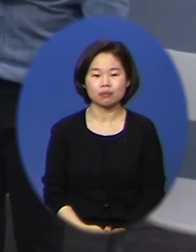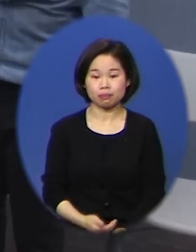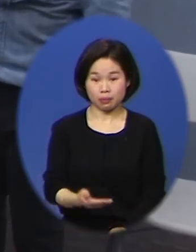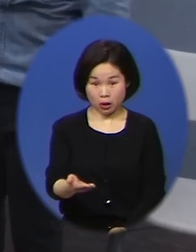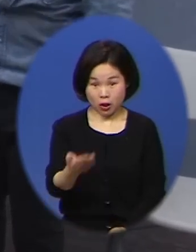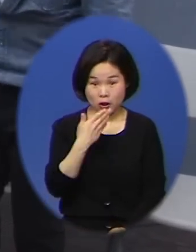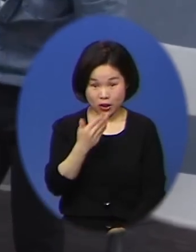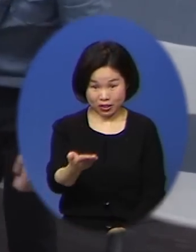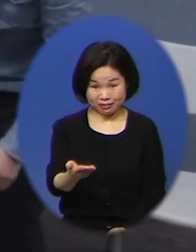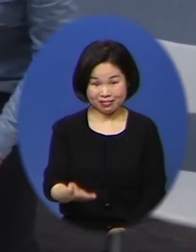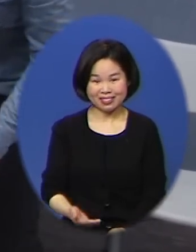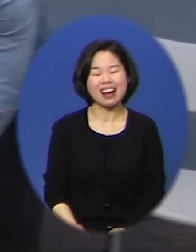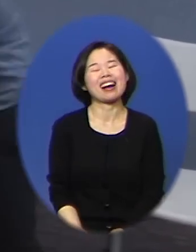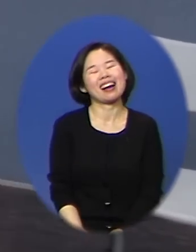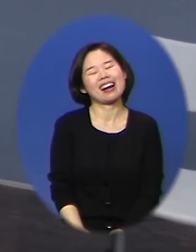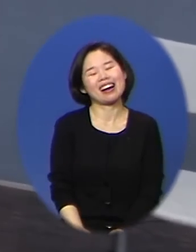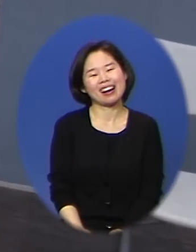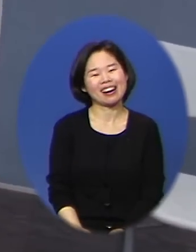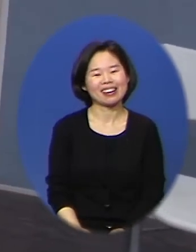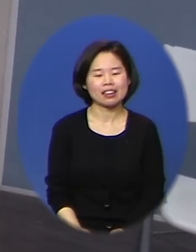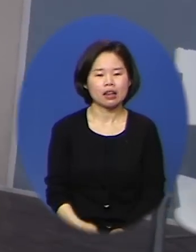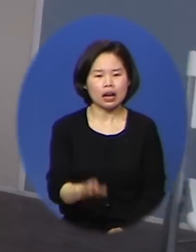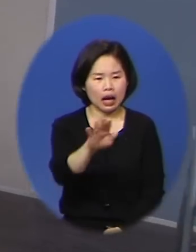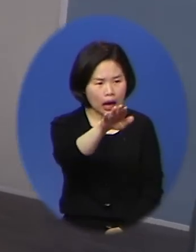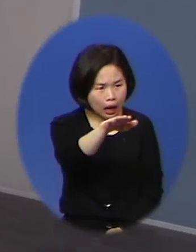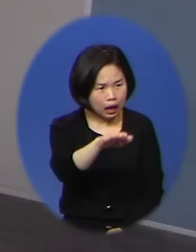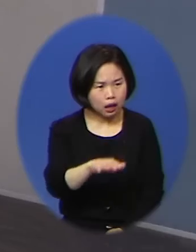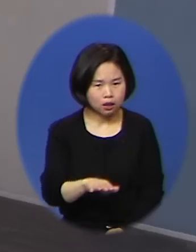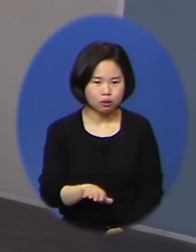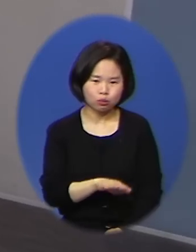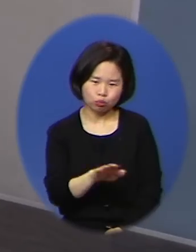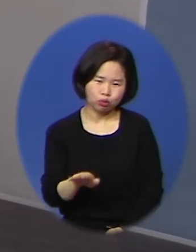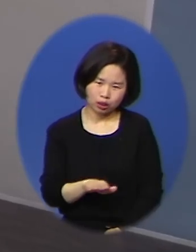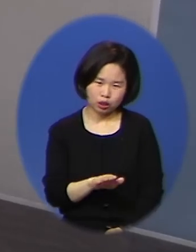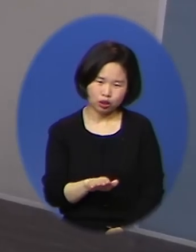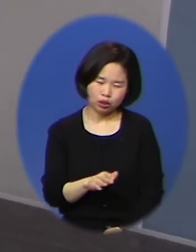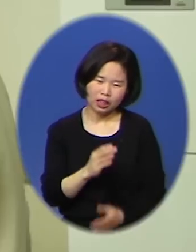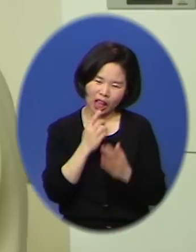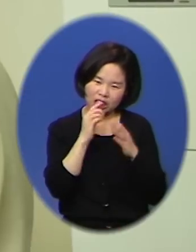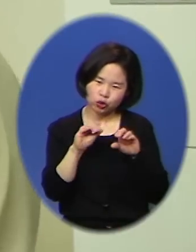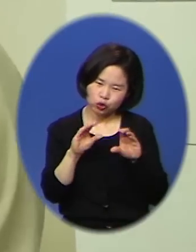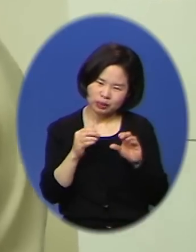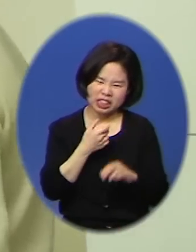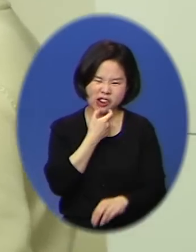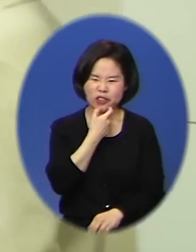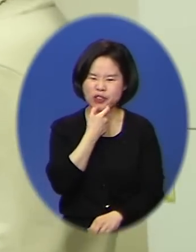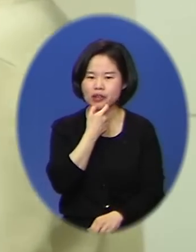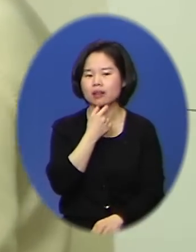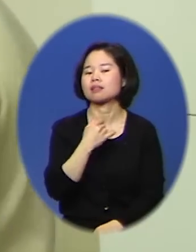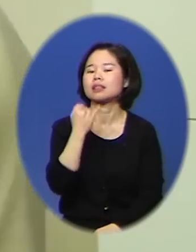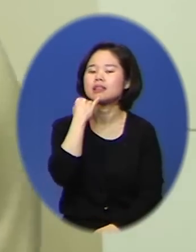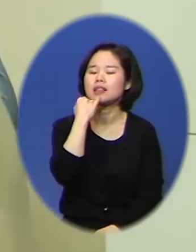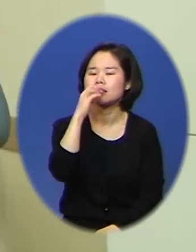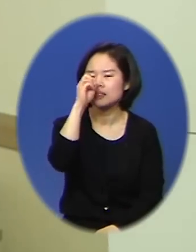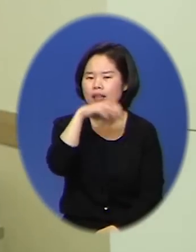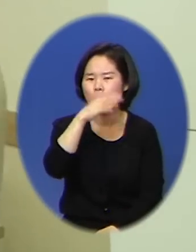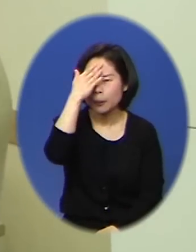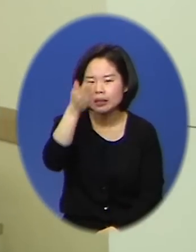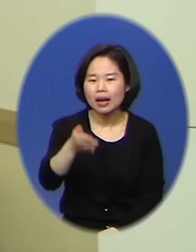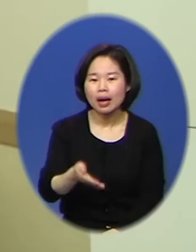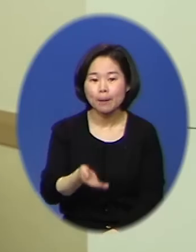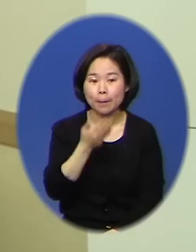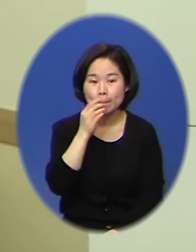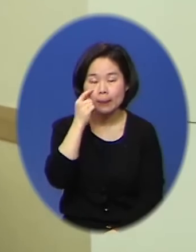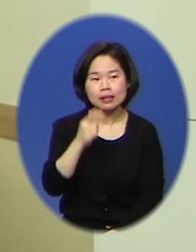이거 먹어. 어, 아이씨, 아 저희 집은 두부 싫어요. 괜찮아, 그냥 주는 거니까 그냥